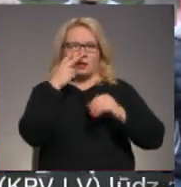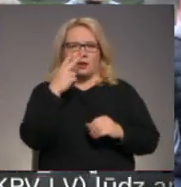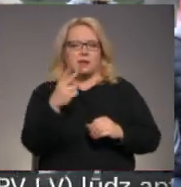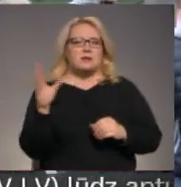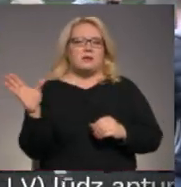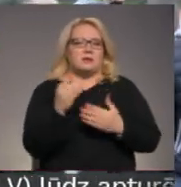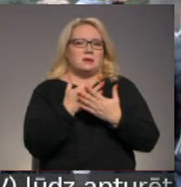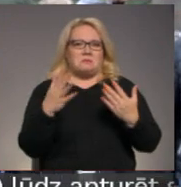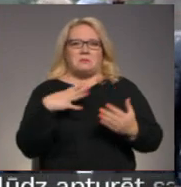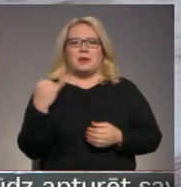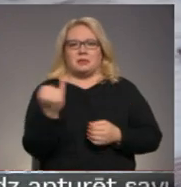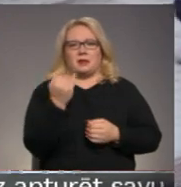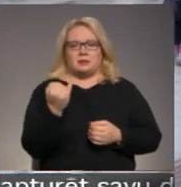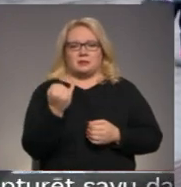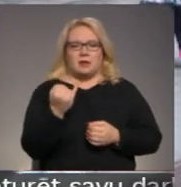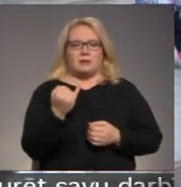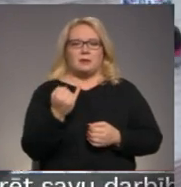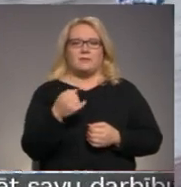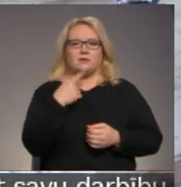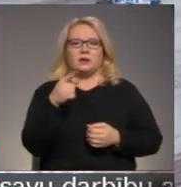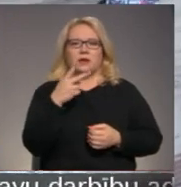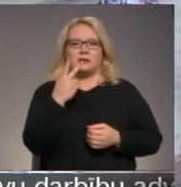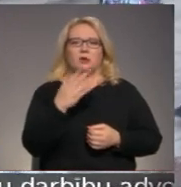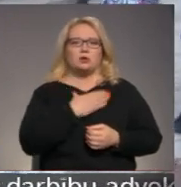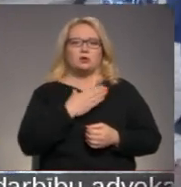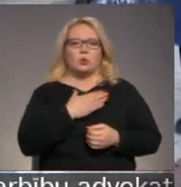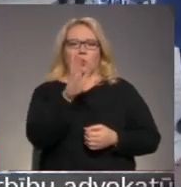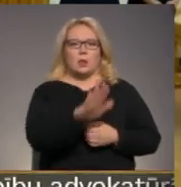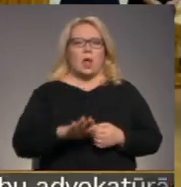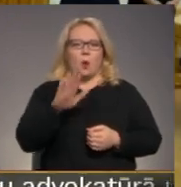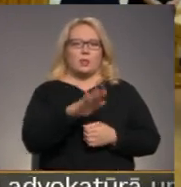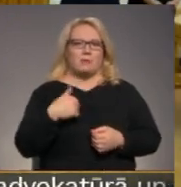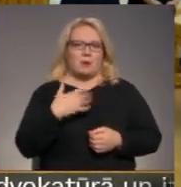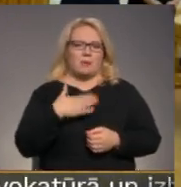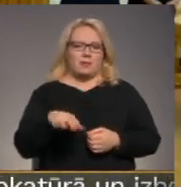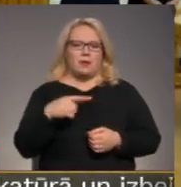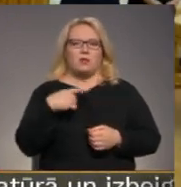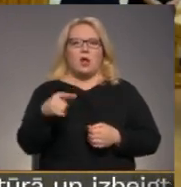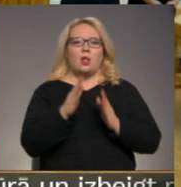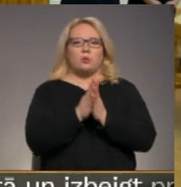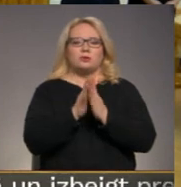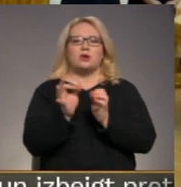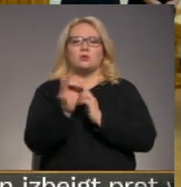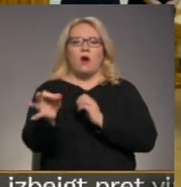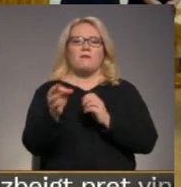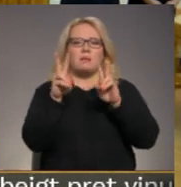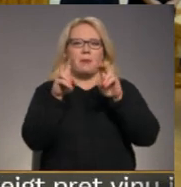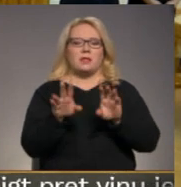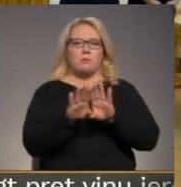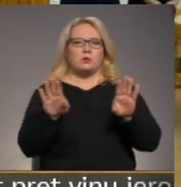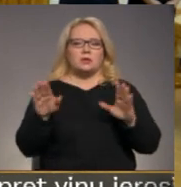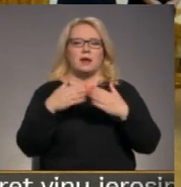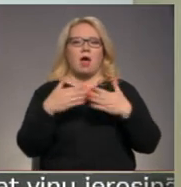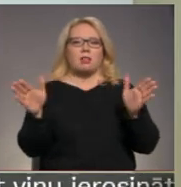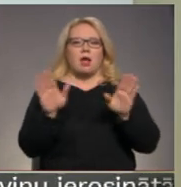bija interesanti. Es divu suņukus iekas glaudīju. Ludzas novada pētniecības muzejā atklāta arī